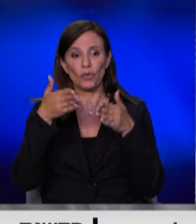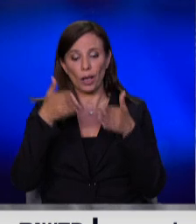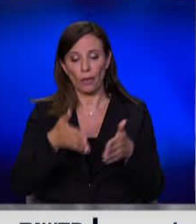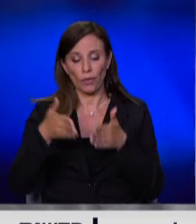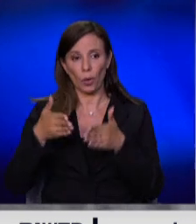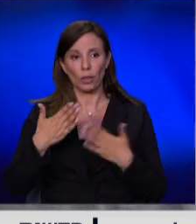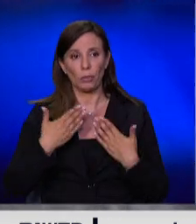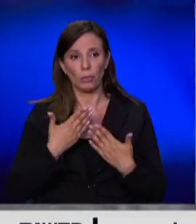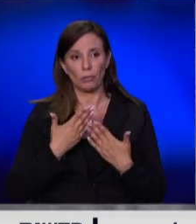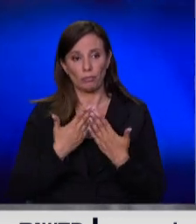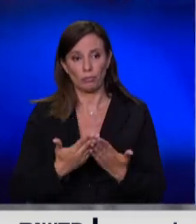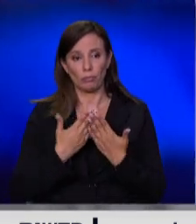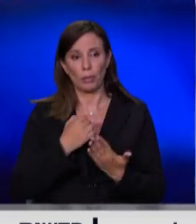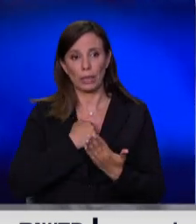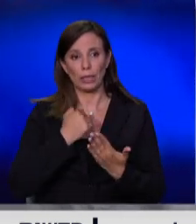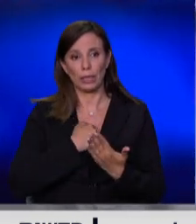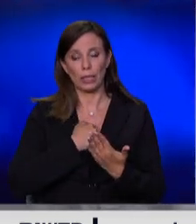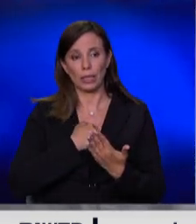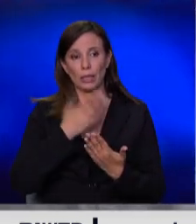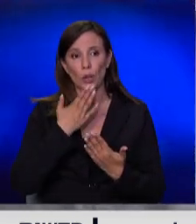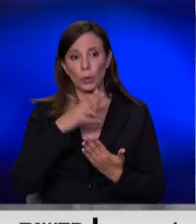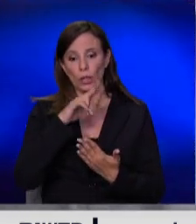их на